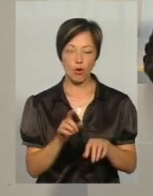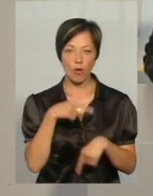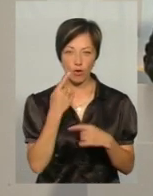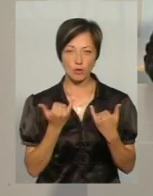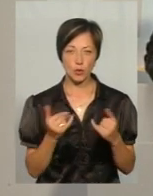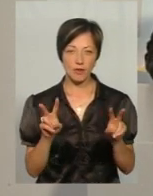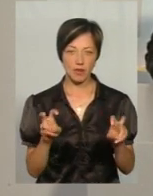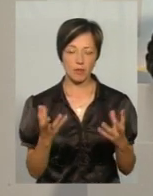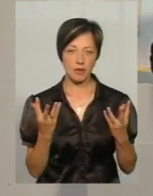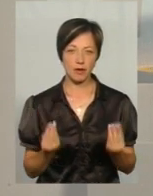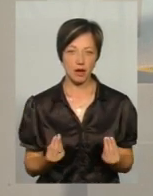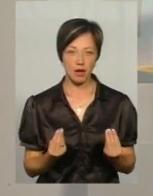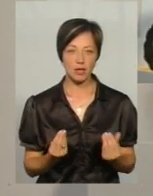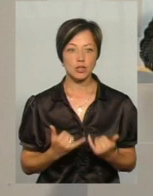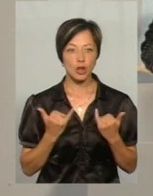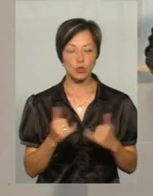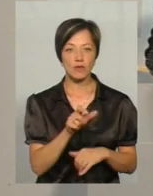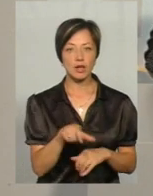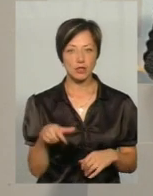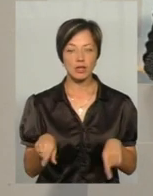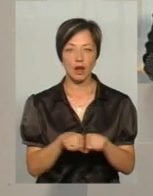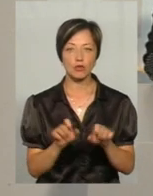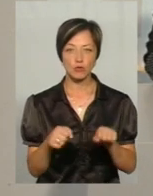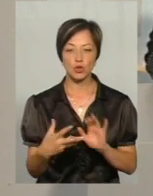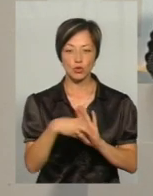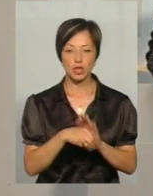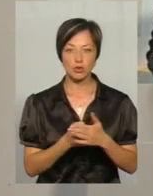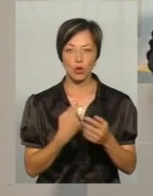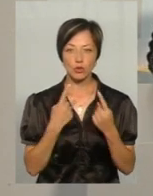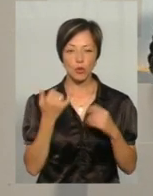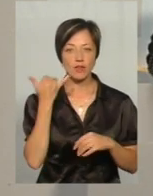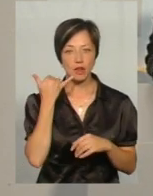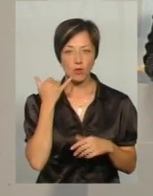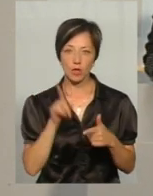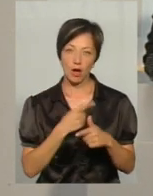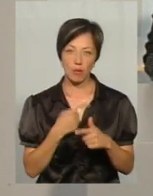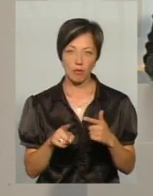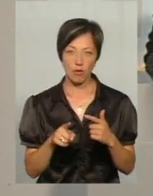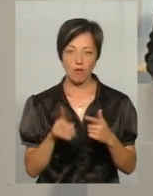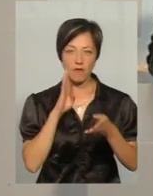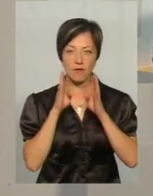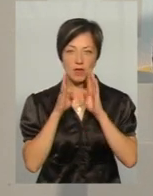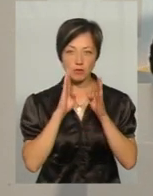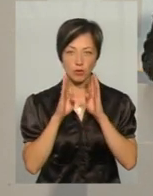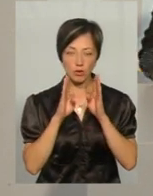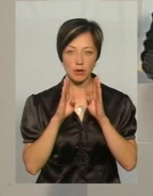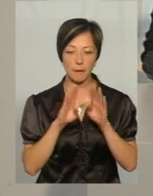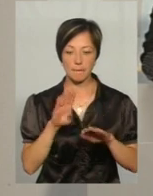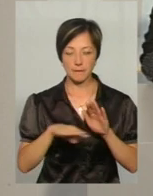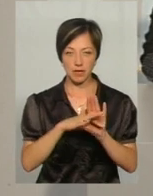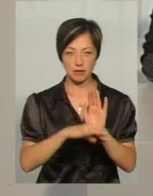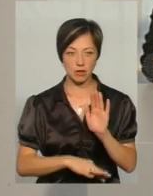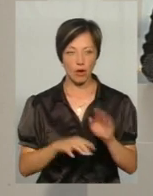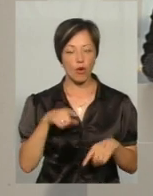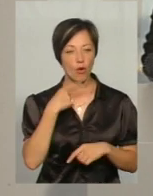сьогодні у темі дня. А шановні глядачі, ви також можете долучатись до розмови телефоном або на сторінці Facebook під трансляцією.